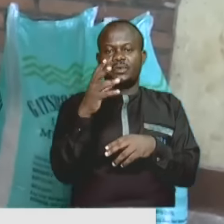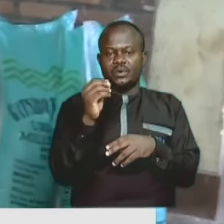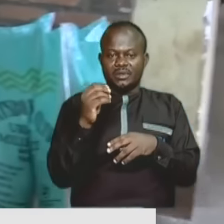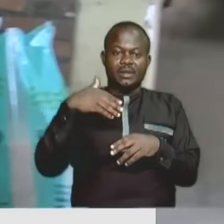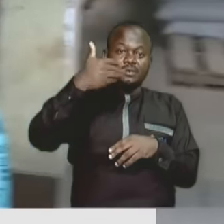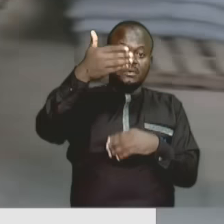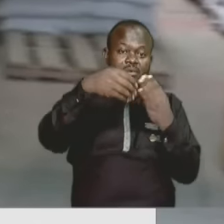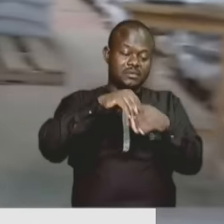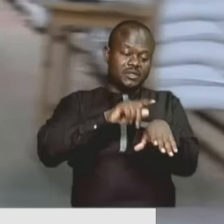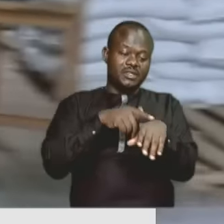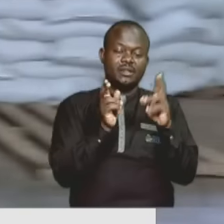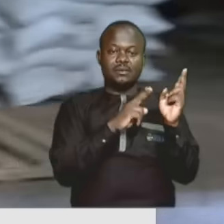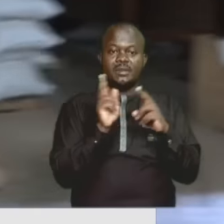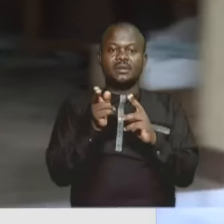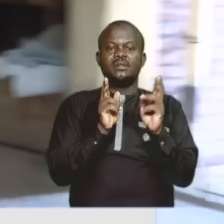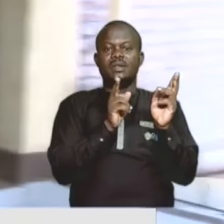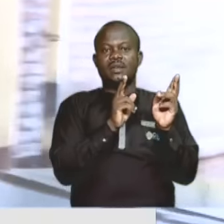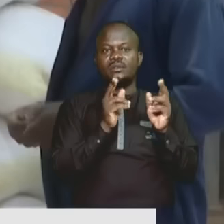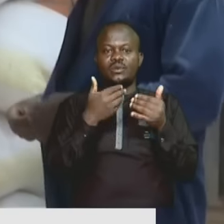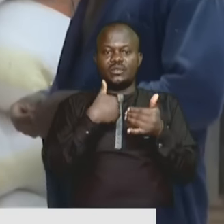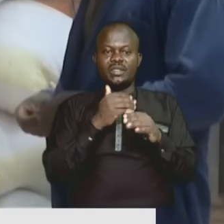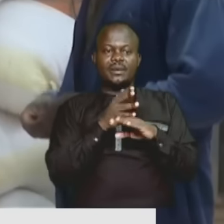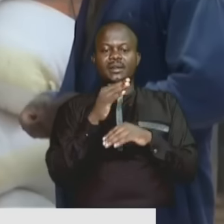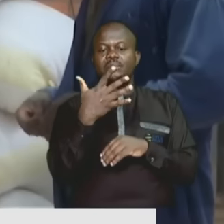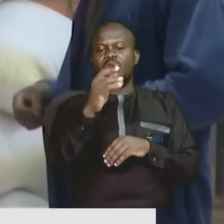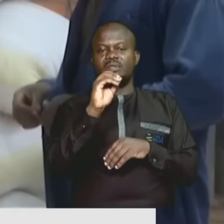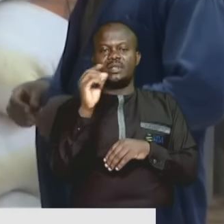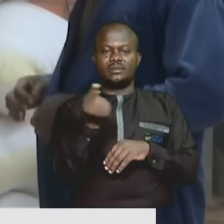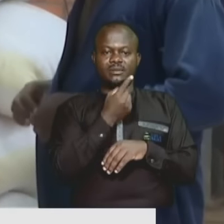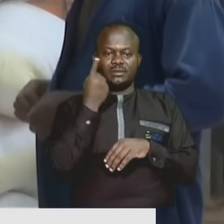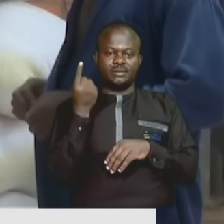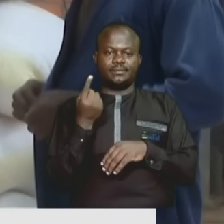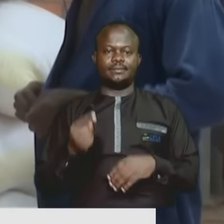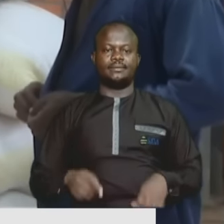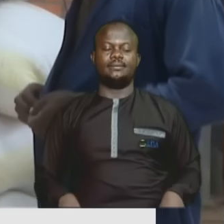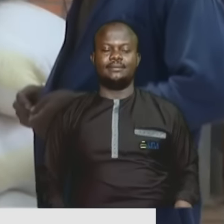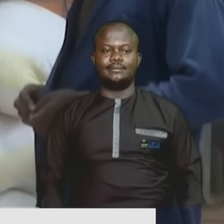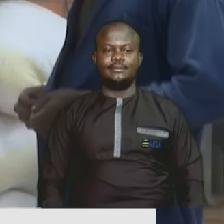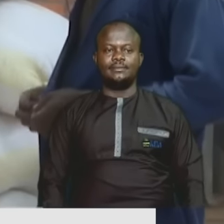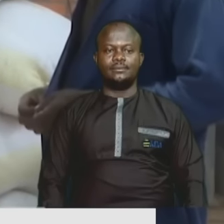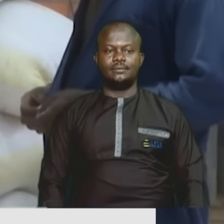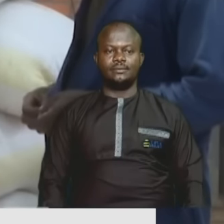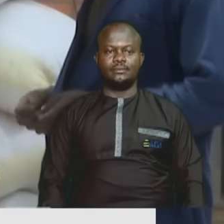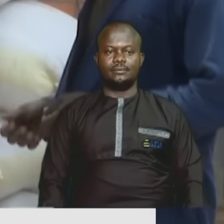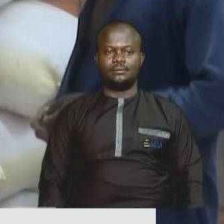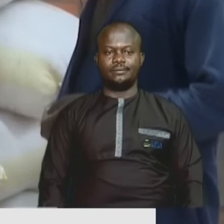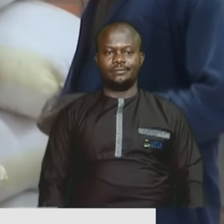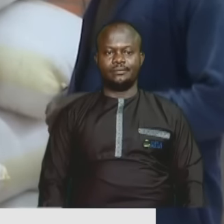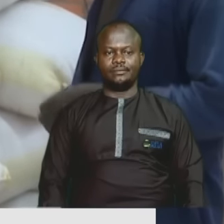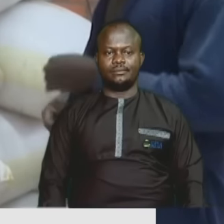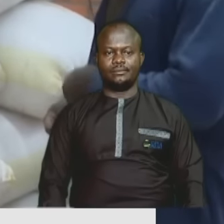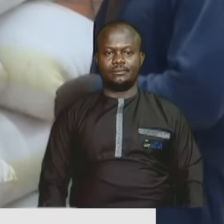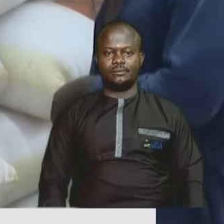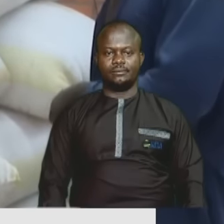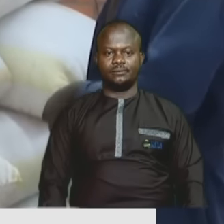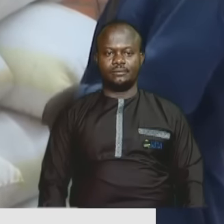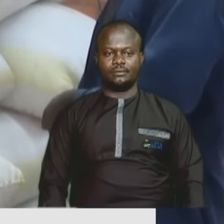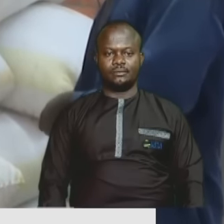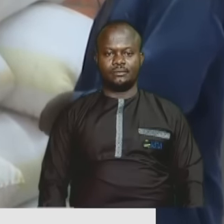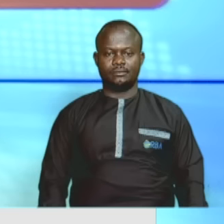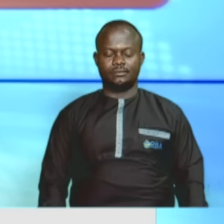gihe ubusanzwe rwari rusanganywe abagera kuri 50 gusa Valens niyo nkuru televiziyo y'u Rwanda mu karere